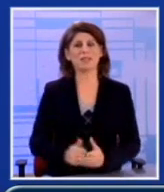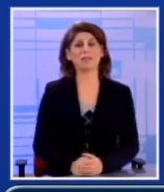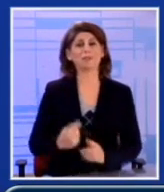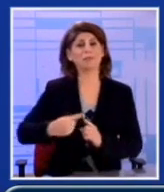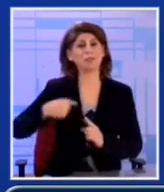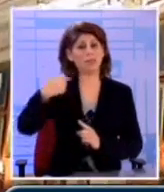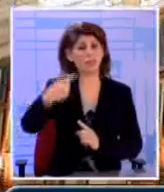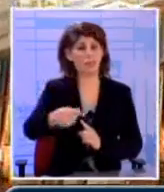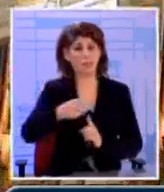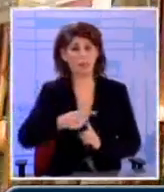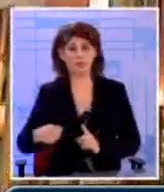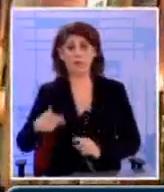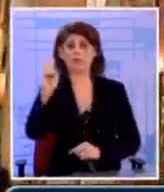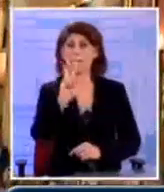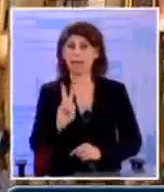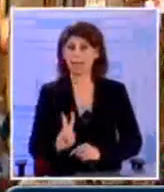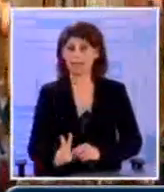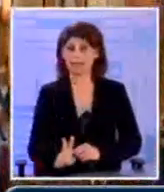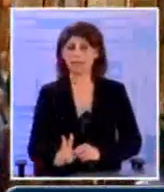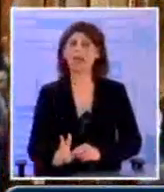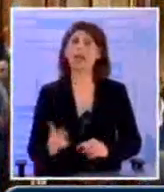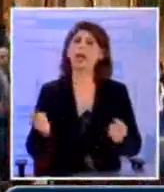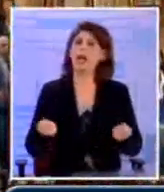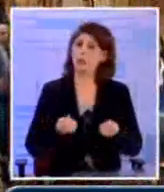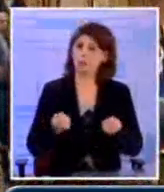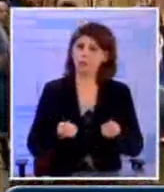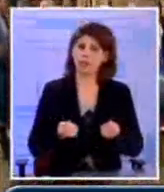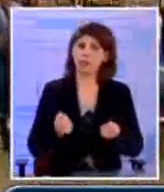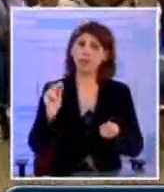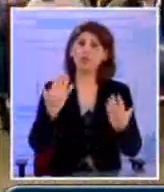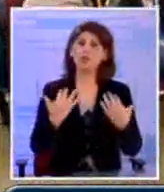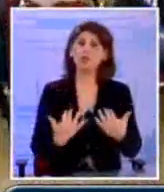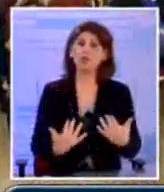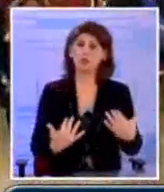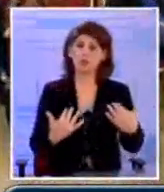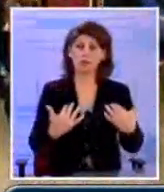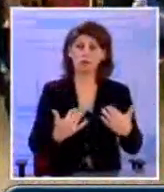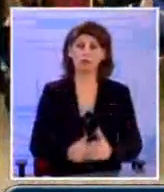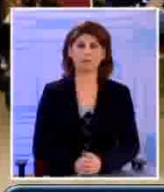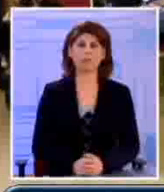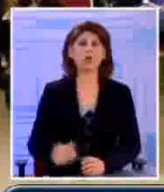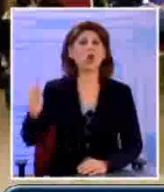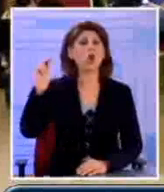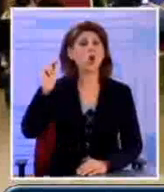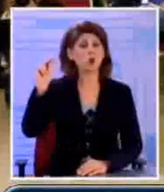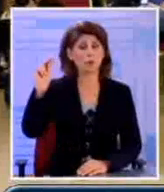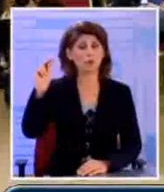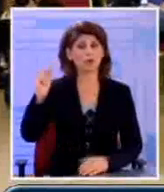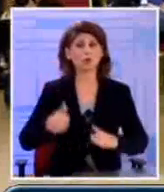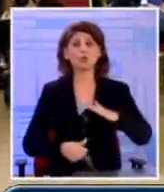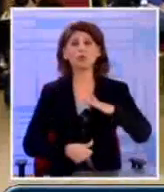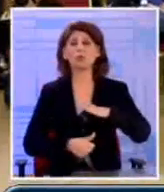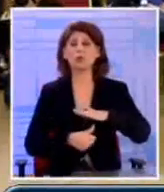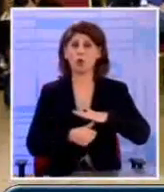επόμενη εβδομάδα, την Παρασκευή, θα πραγματοποιηθεί στη Βουλή η ορκομοσία του